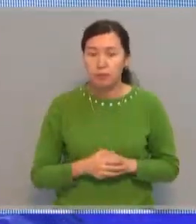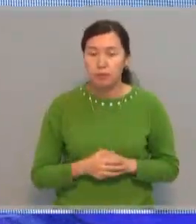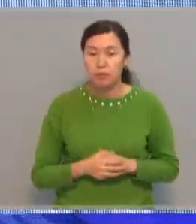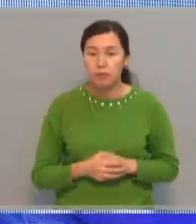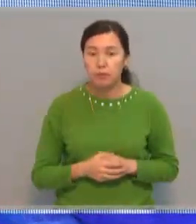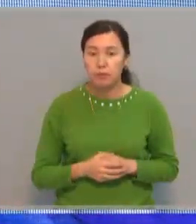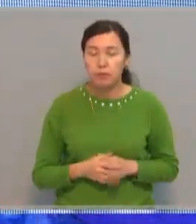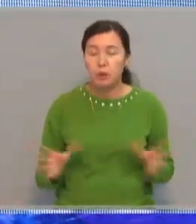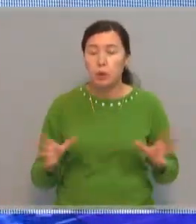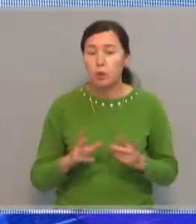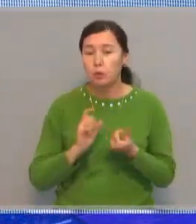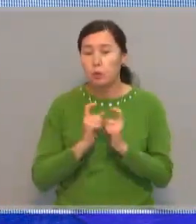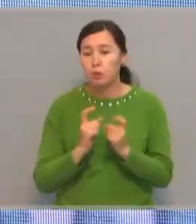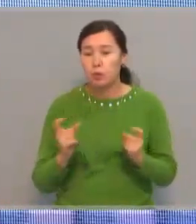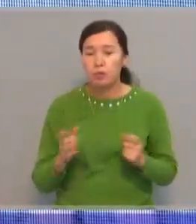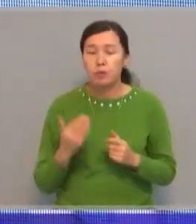иық тіресіп,